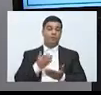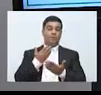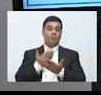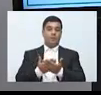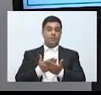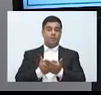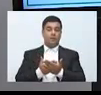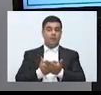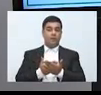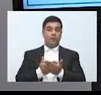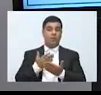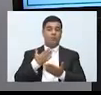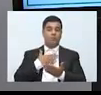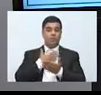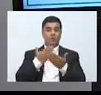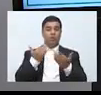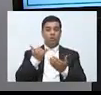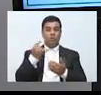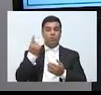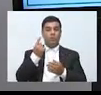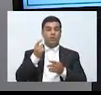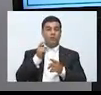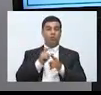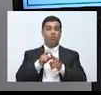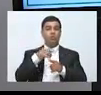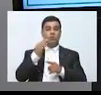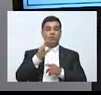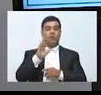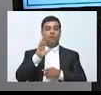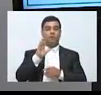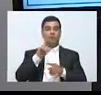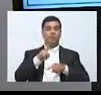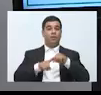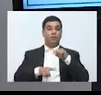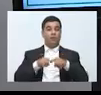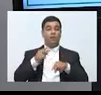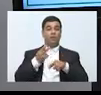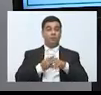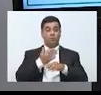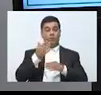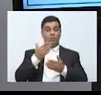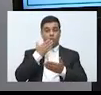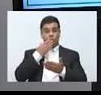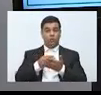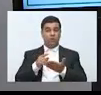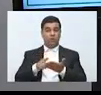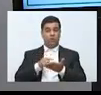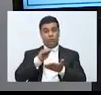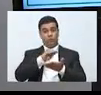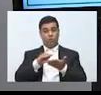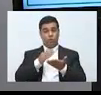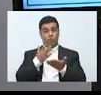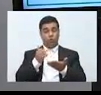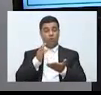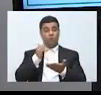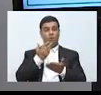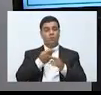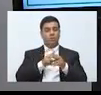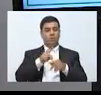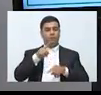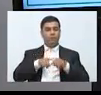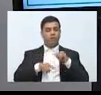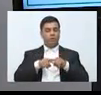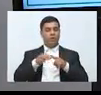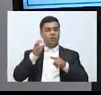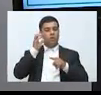Масалан, демак мен сизга ватан сўзини бераман. Бу сўзни дафтарингизга ёзиб олинг ва сизнинг мана шу сўзни